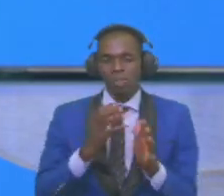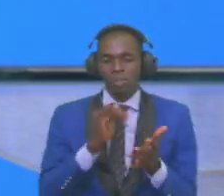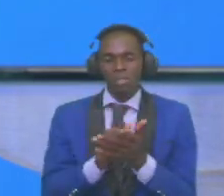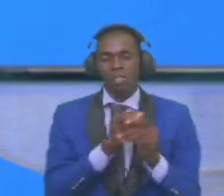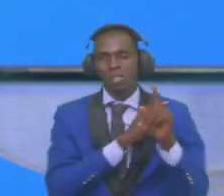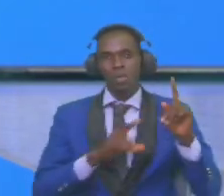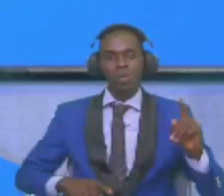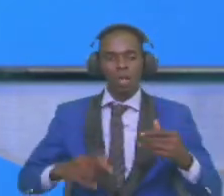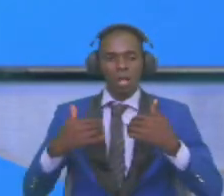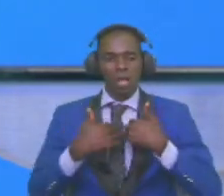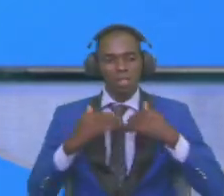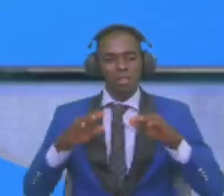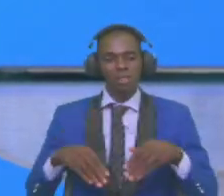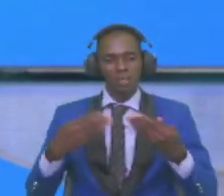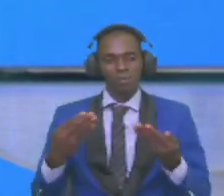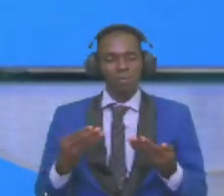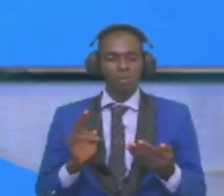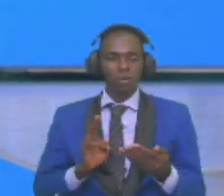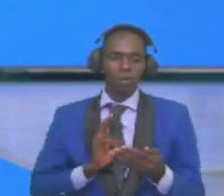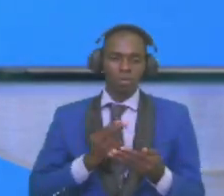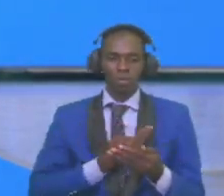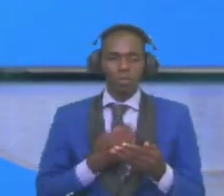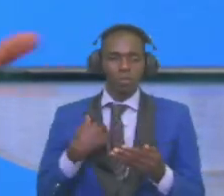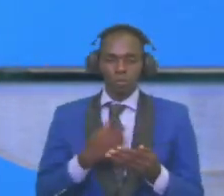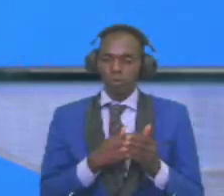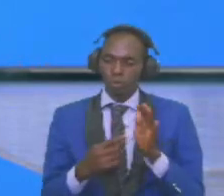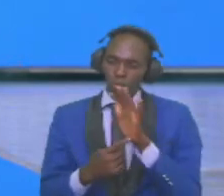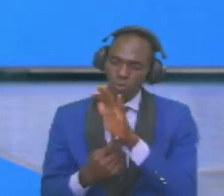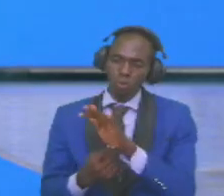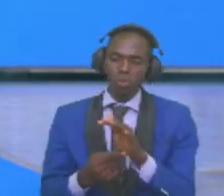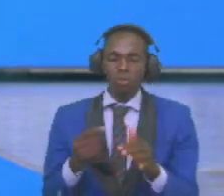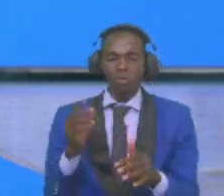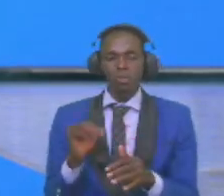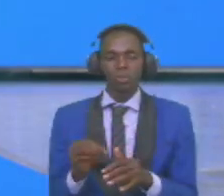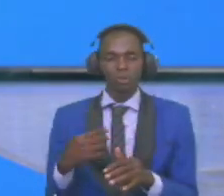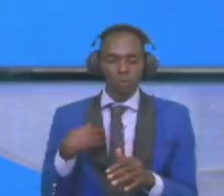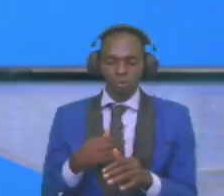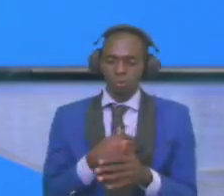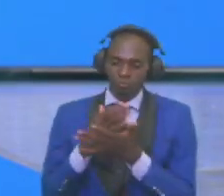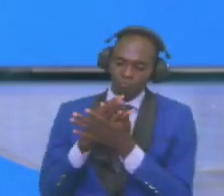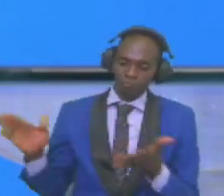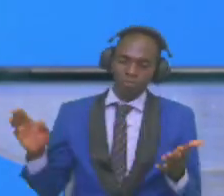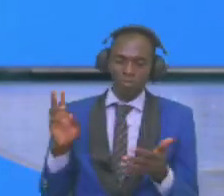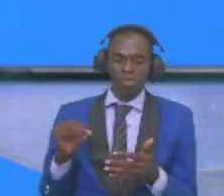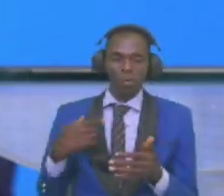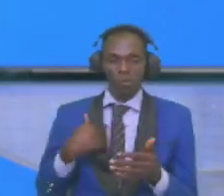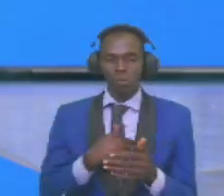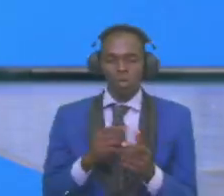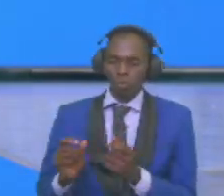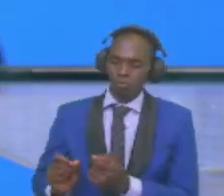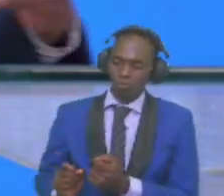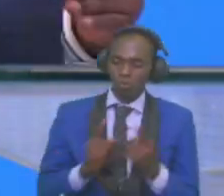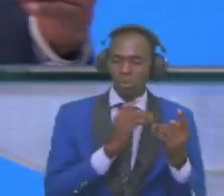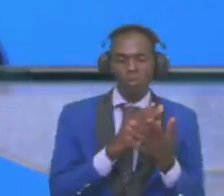que le seigneur nous a redonné nous renonçons à cela nous refusons cela nous fuyons